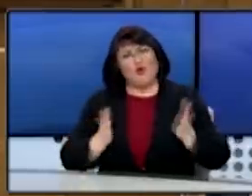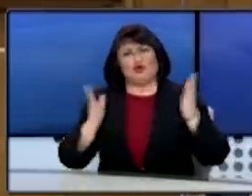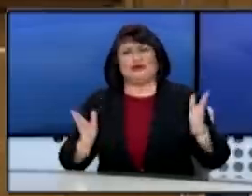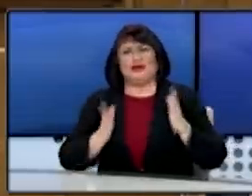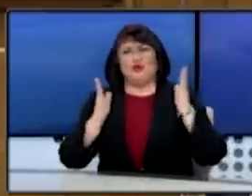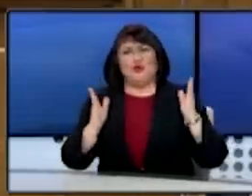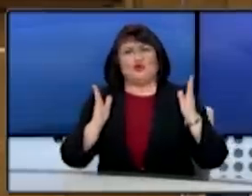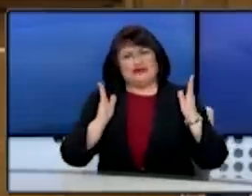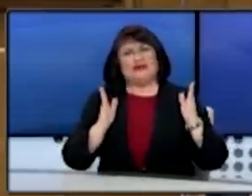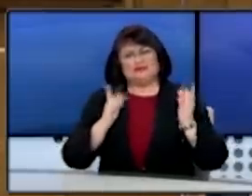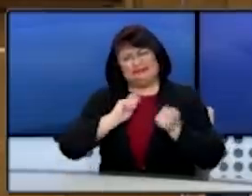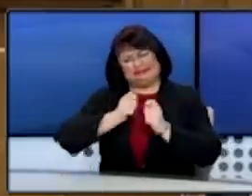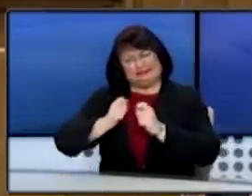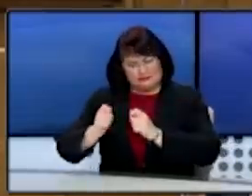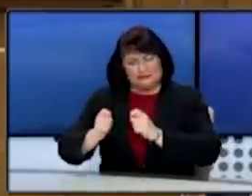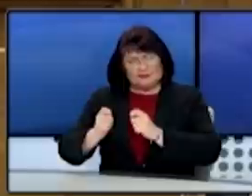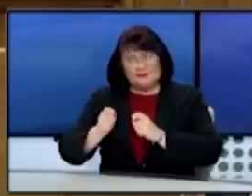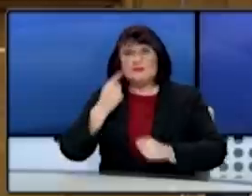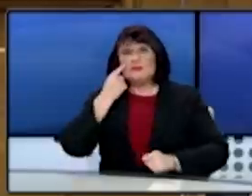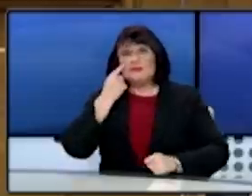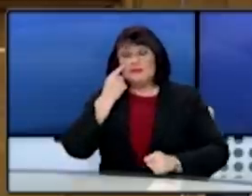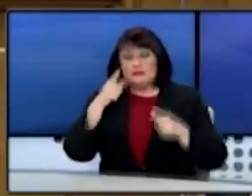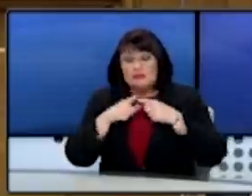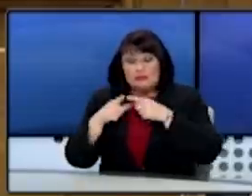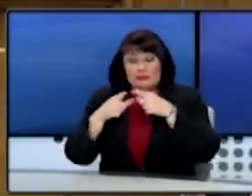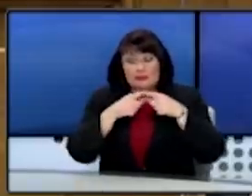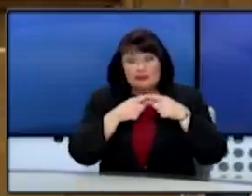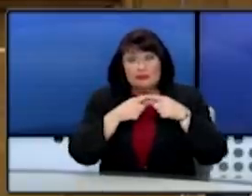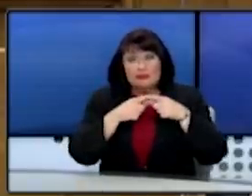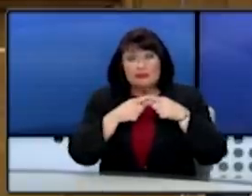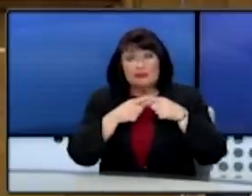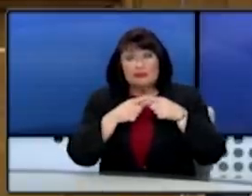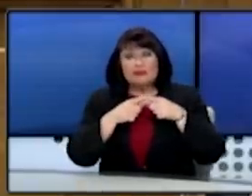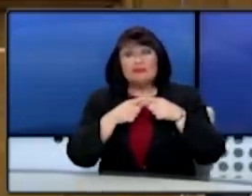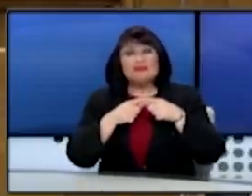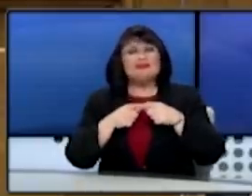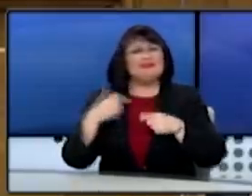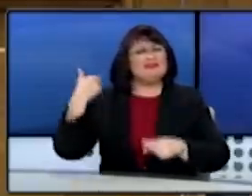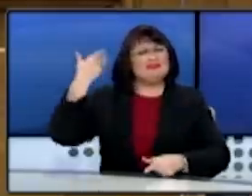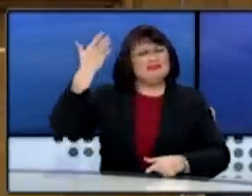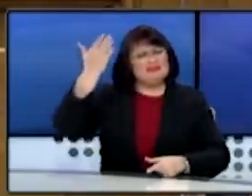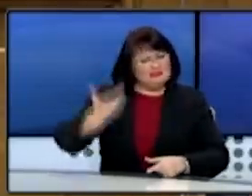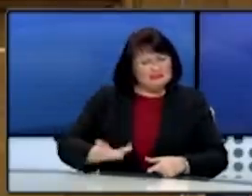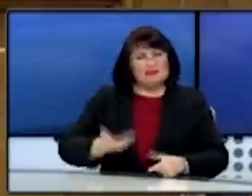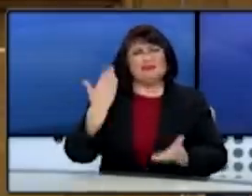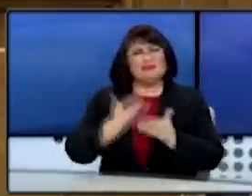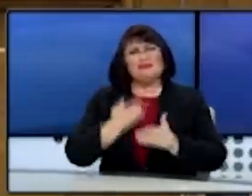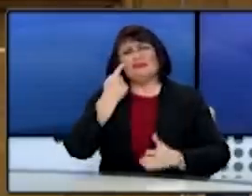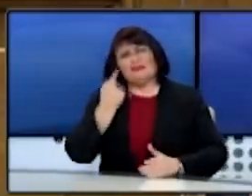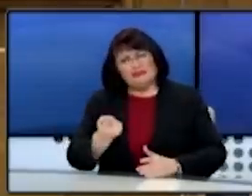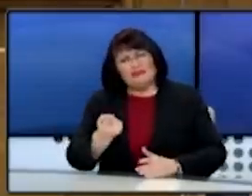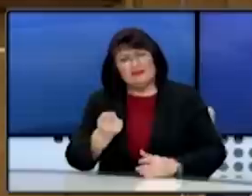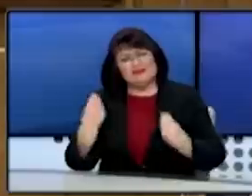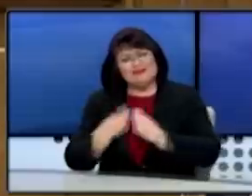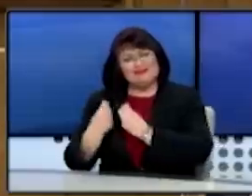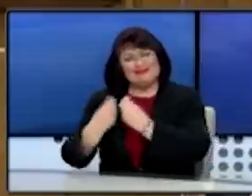όλες τις παραλλαγές της, έχει δοκιμαστεί και στη χώρα μας σε διάφορες φάσεις και έχει αποδείξει ότι